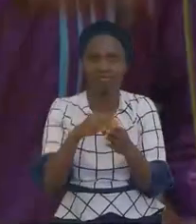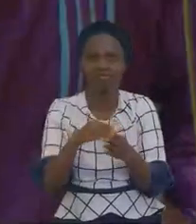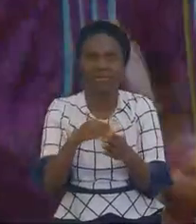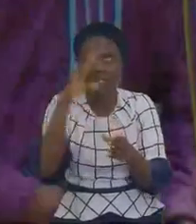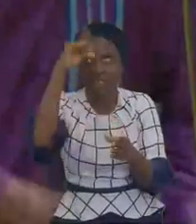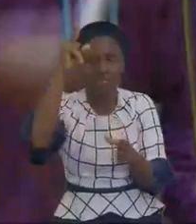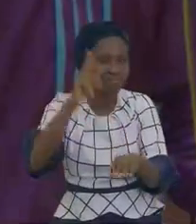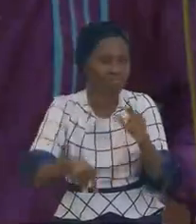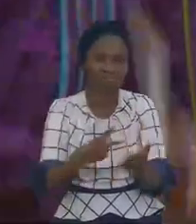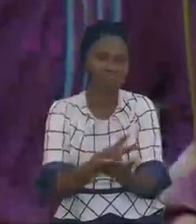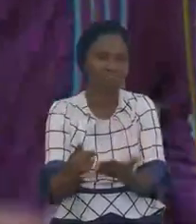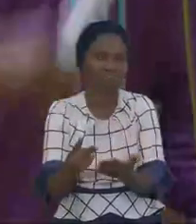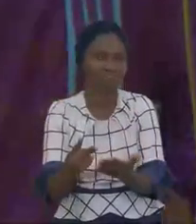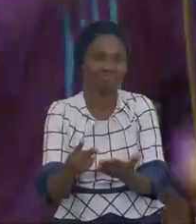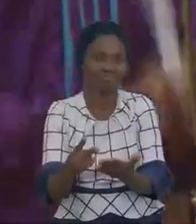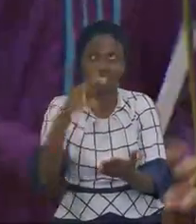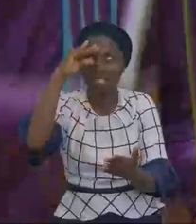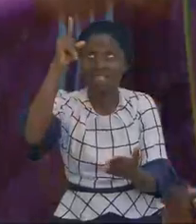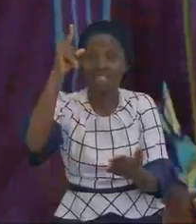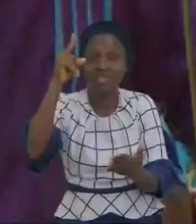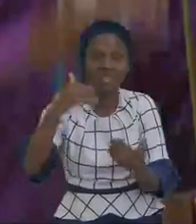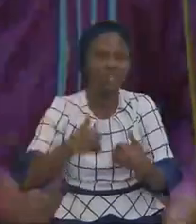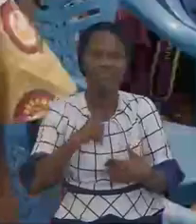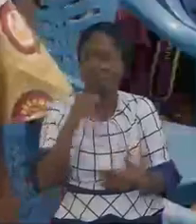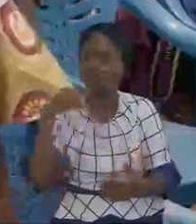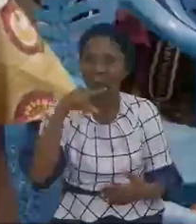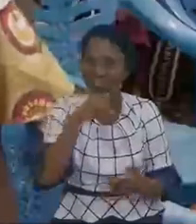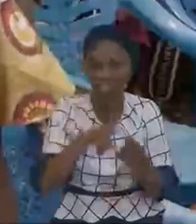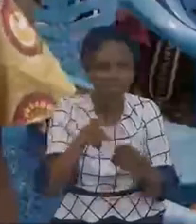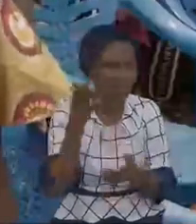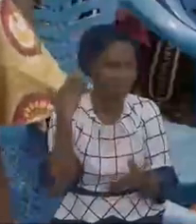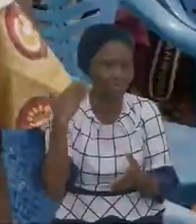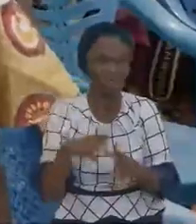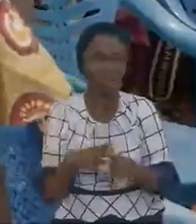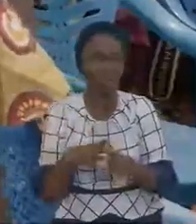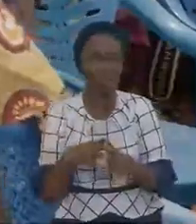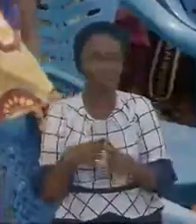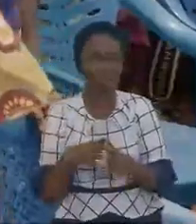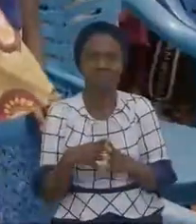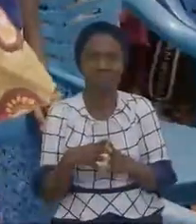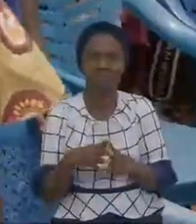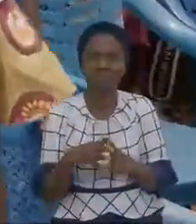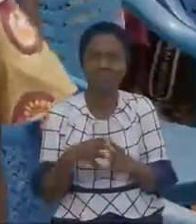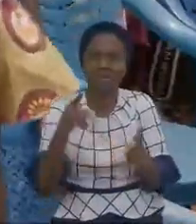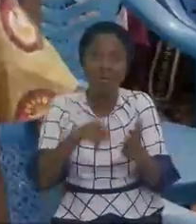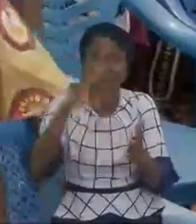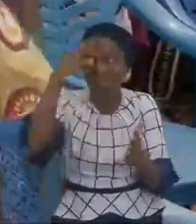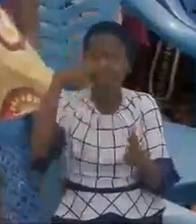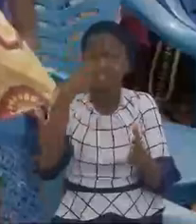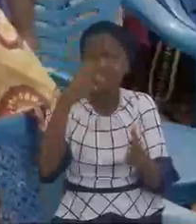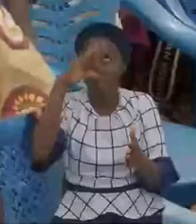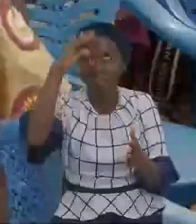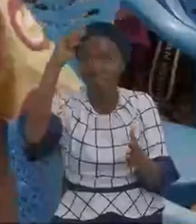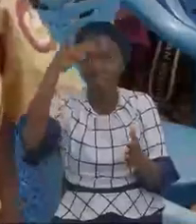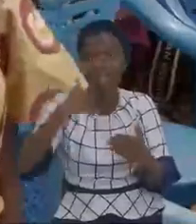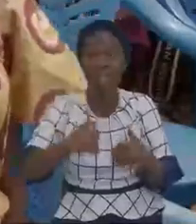Il ne t'a pas menti. Ce qu'il a promis faire, c'est parce qu'il veut le faire.